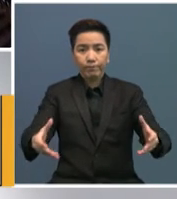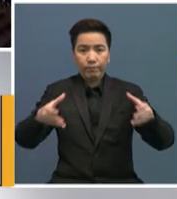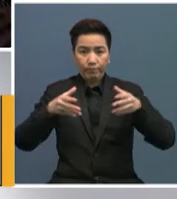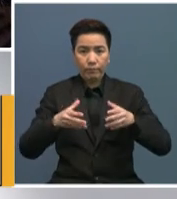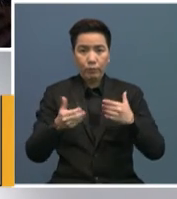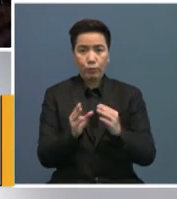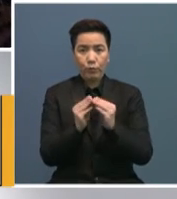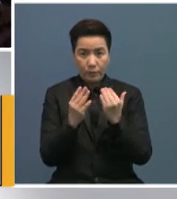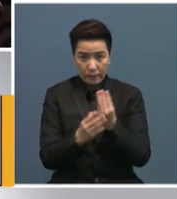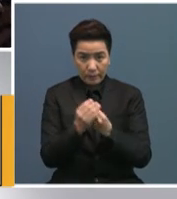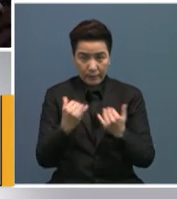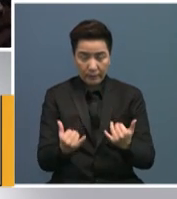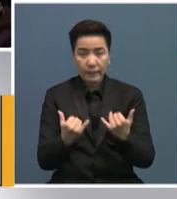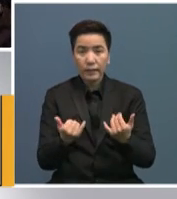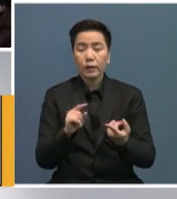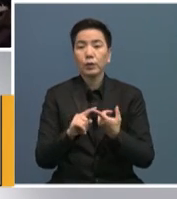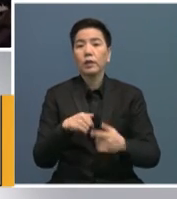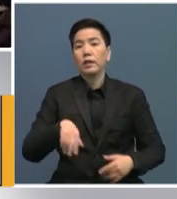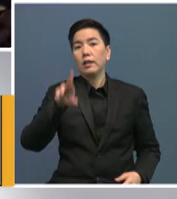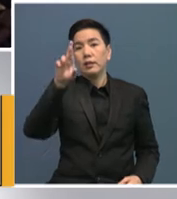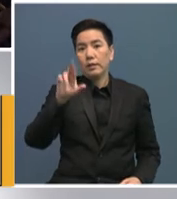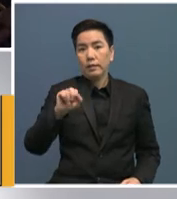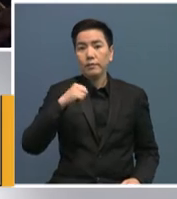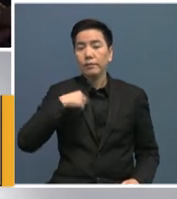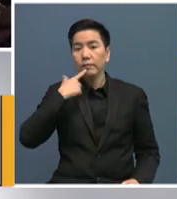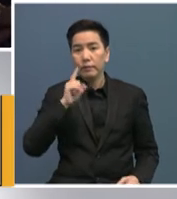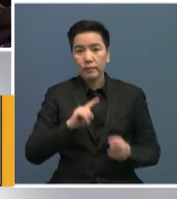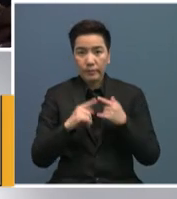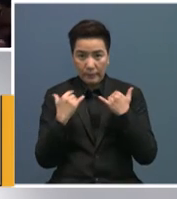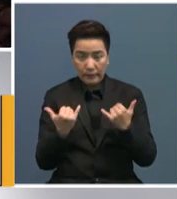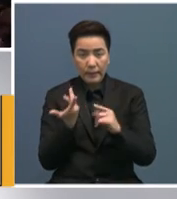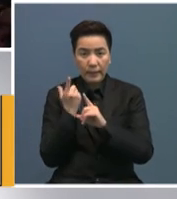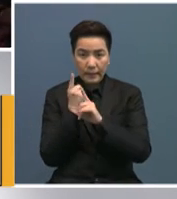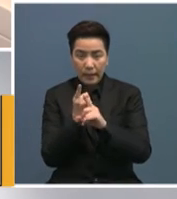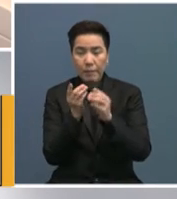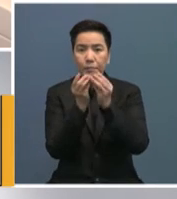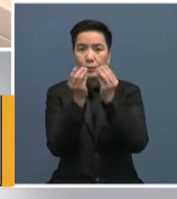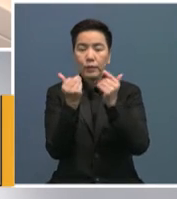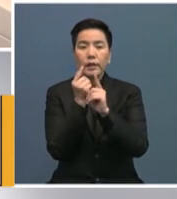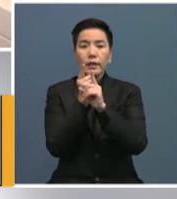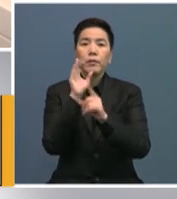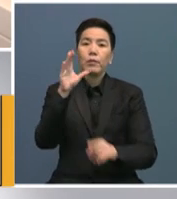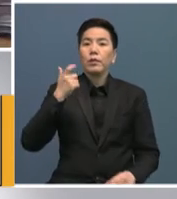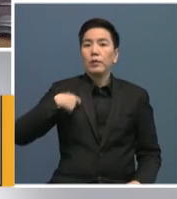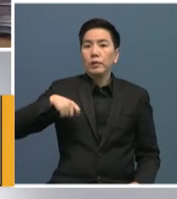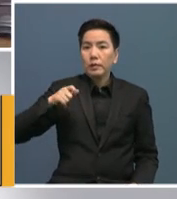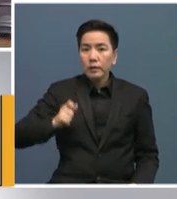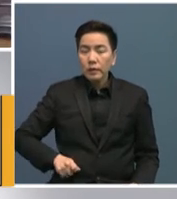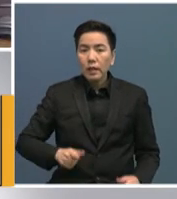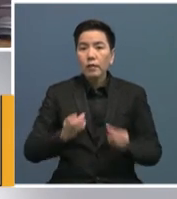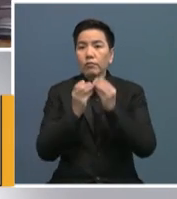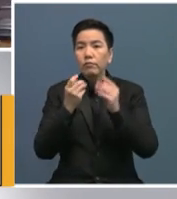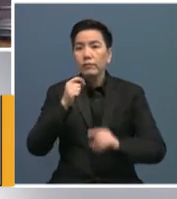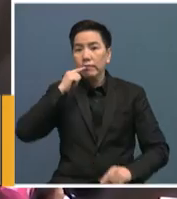ประชุมในสัปดาห์นี้ด้วยนะครับและในส่วนของรัฐสภานั้นย้ำนะครับชนบอกว่าเฮ็ดตามรัฐธรรมนูญและคำวินิจฉัยของศาลรัฐธรรมนูญ